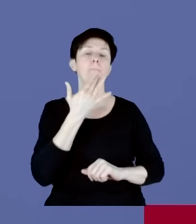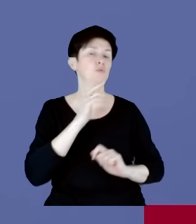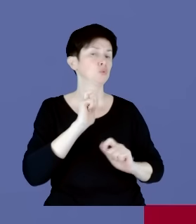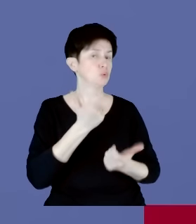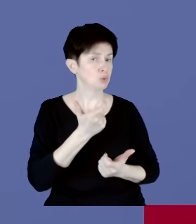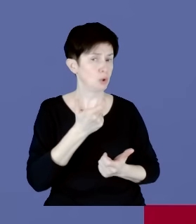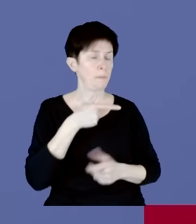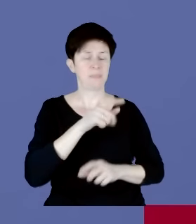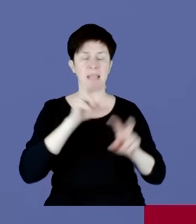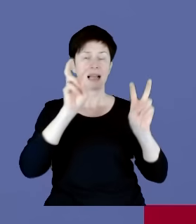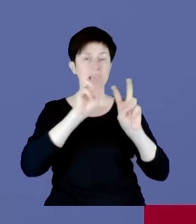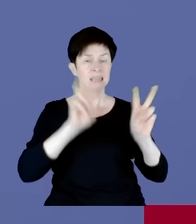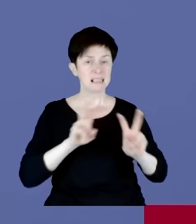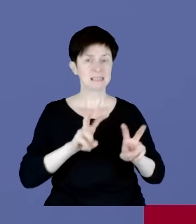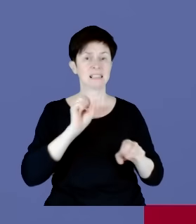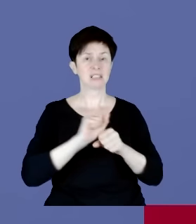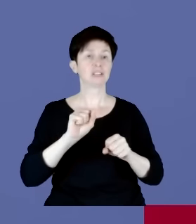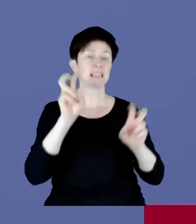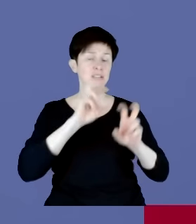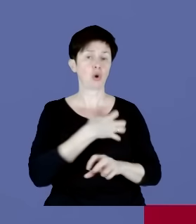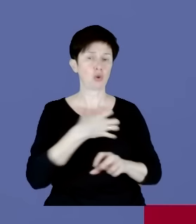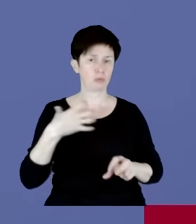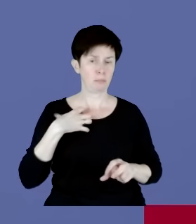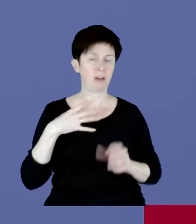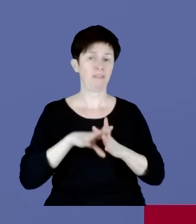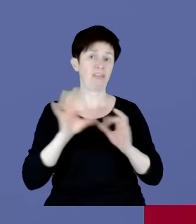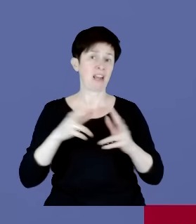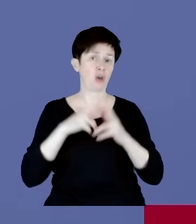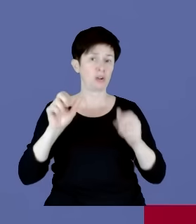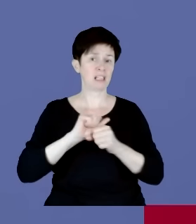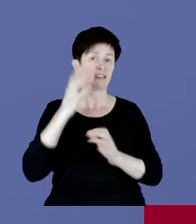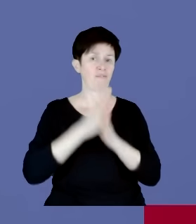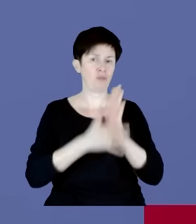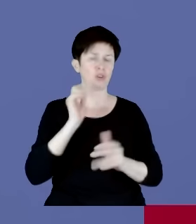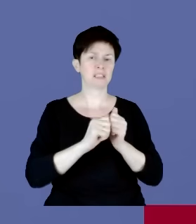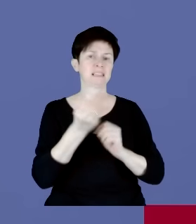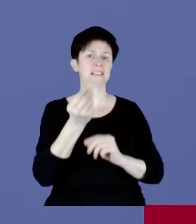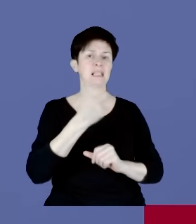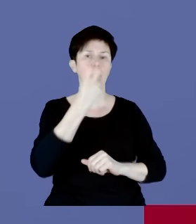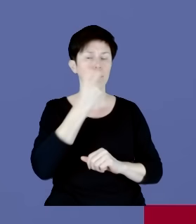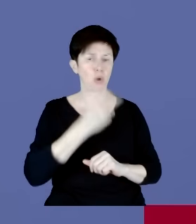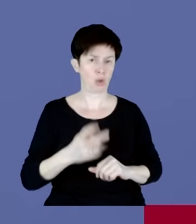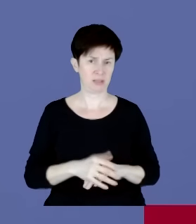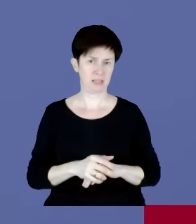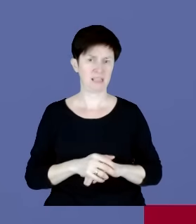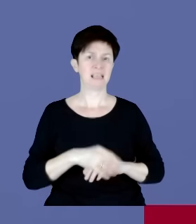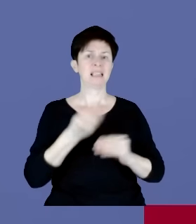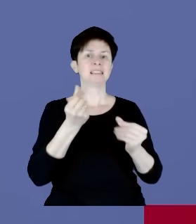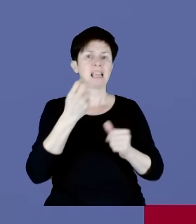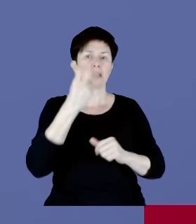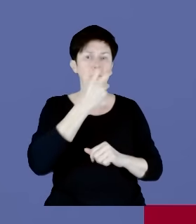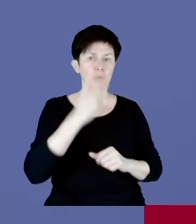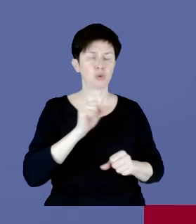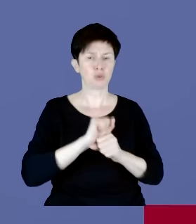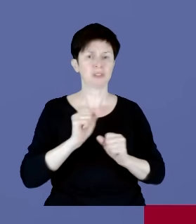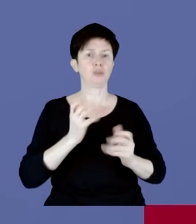który występuje gospodarczy w trwającej wojnie, również dotyczy chociażby cen prądu. Proszę zauważyć, te ceny prądu są zabezpieczone do połowy